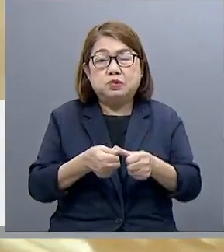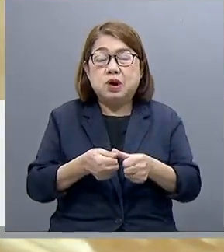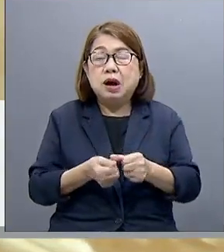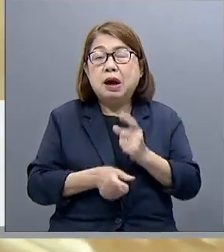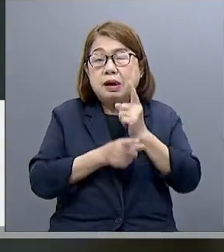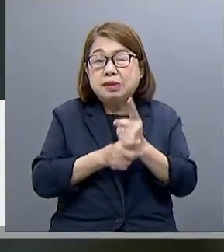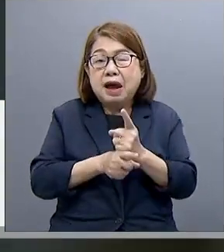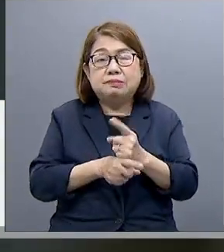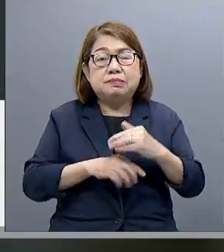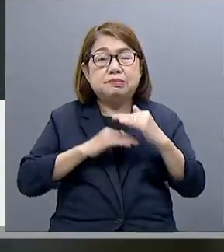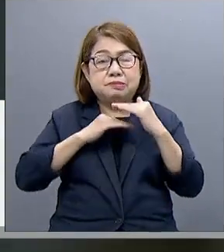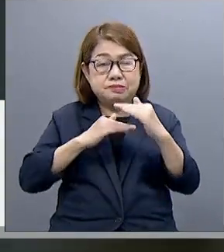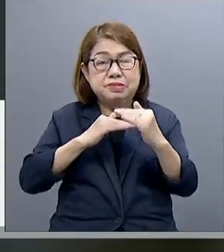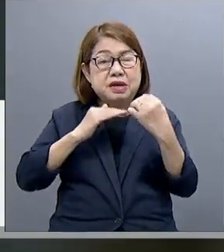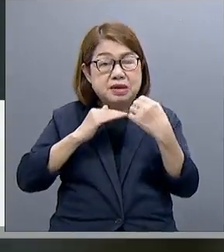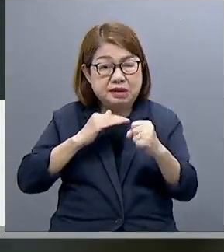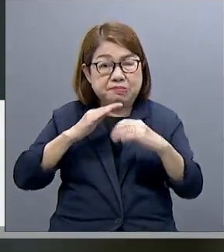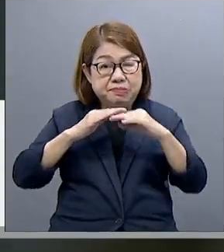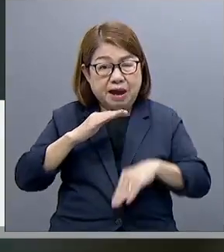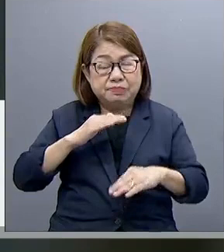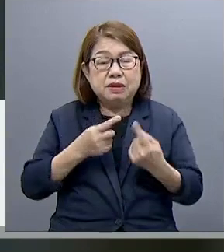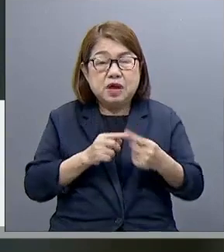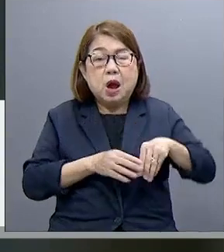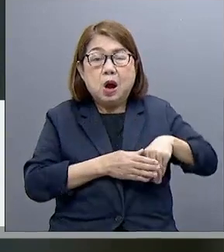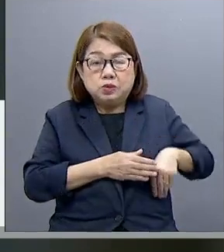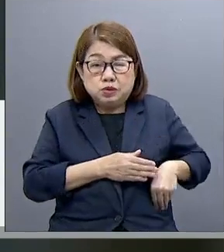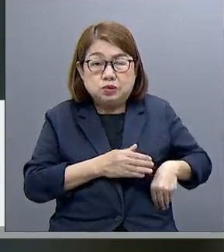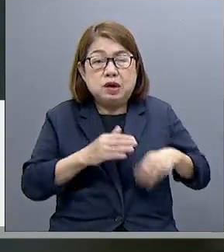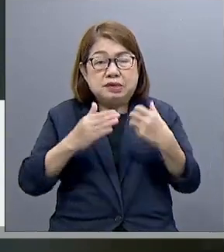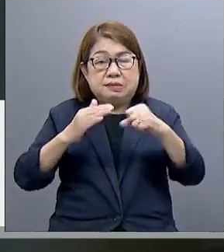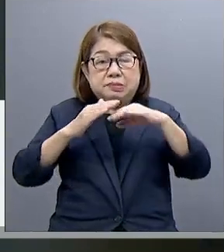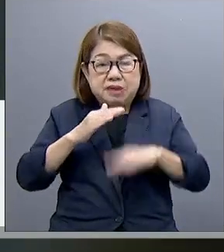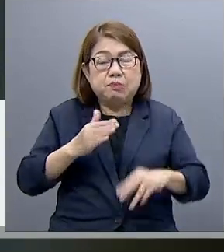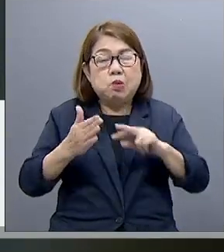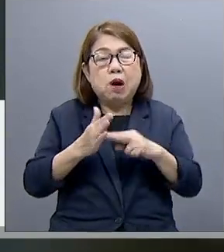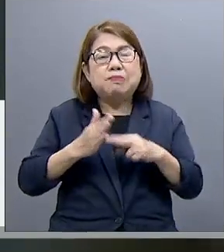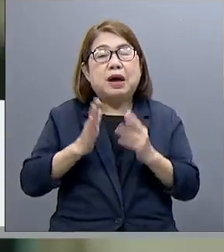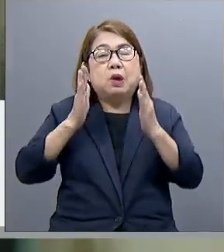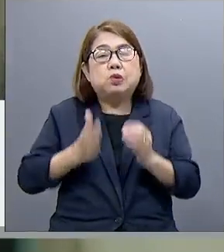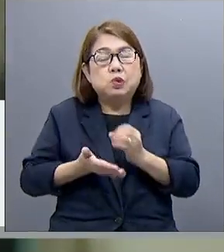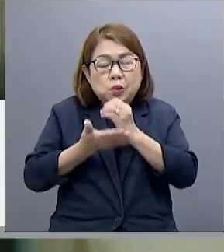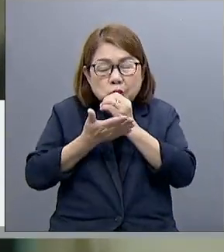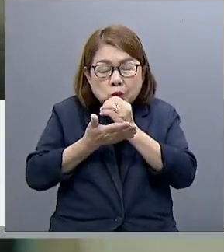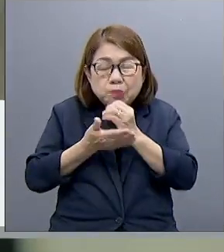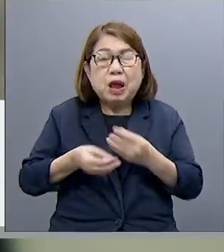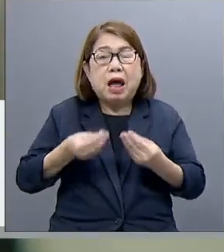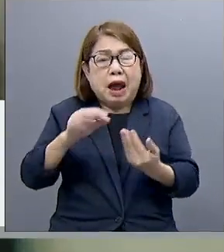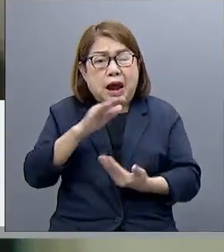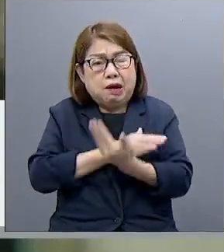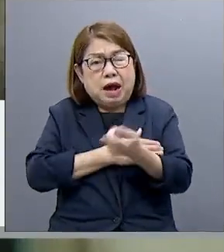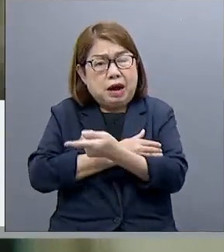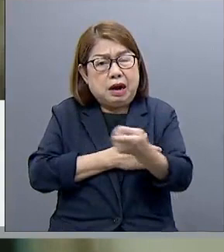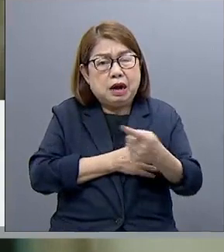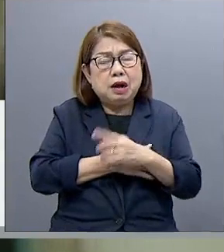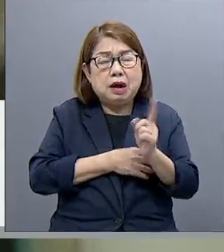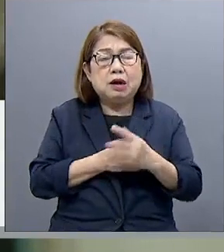10เม็ดหรือไม่อย่างไรรวมถึงกำหนดให้พกพาไม่เกิน 10เม็ดเป็นผู้เสพจะเป็นการเปิดช่องหรือไม่รัฐมนตรีบอกเ่อ